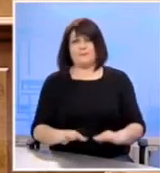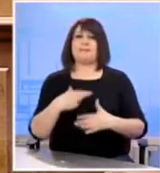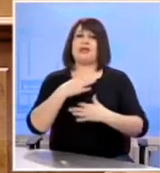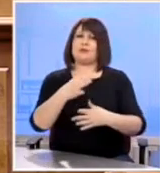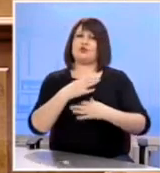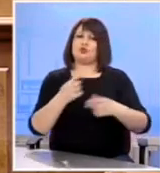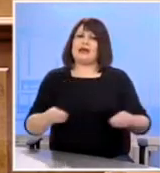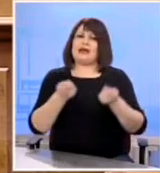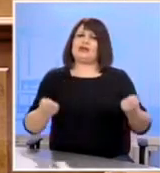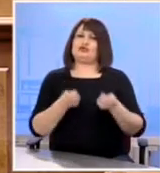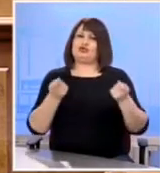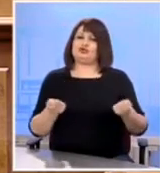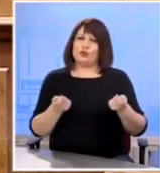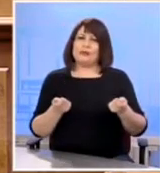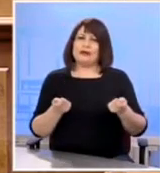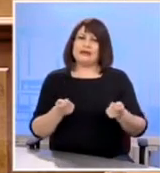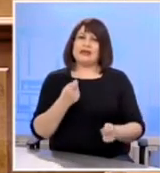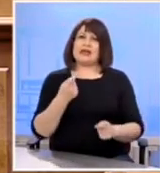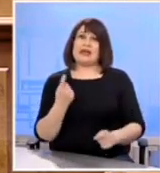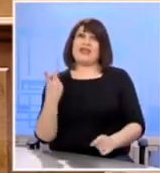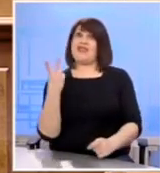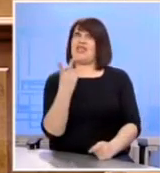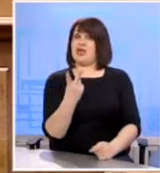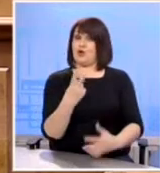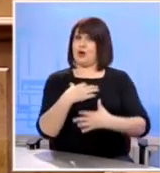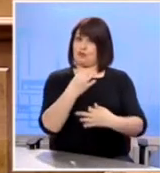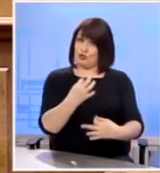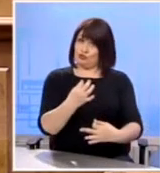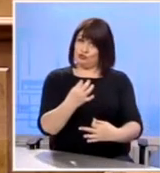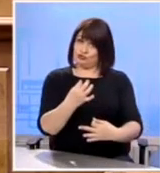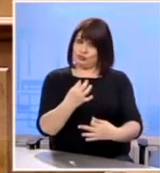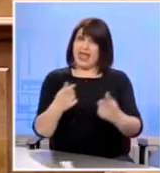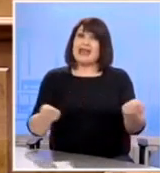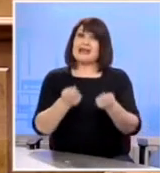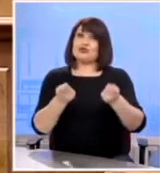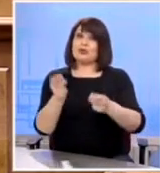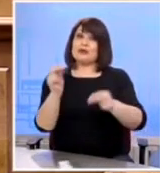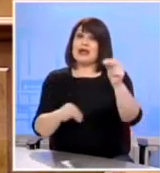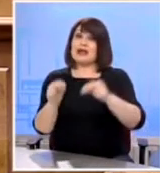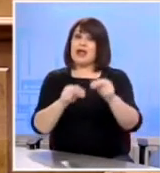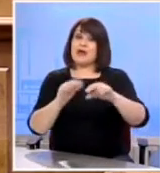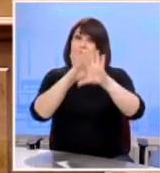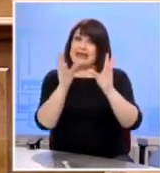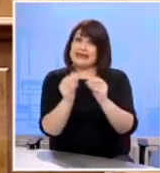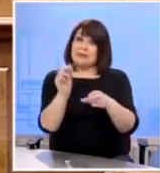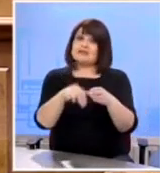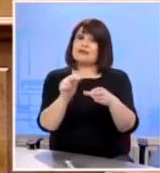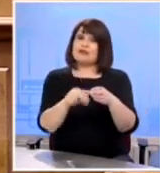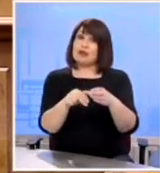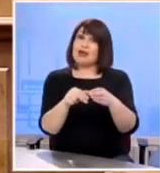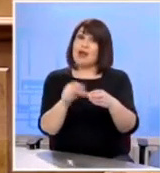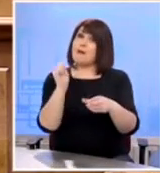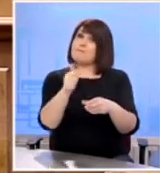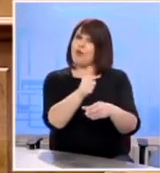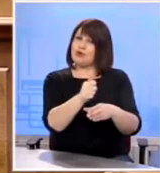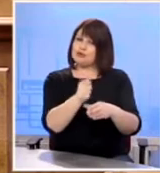των εργαζομένων γίνονται από ένας δύο, εκλέγονται από τους εργαζόμενους με άμεση και καθολική ψηφοφορία και θα